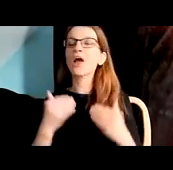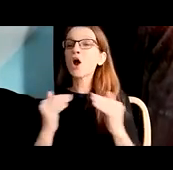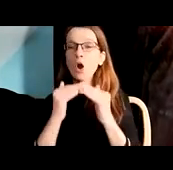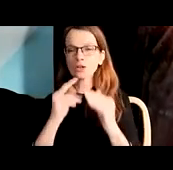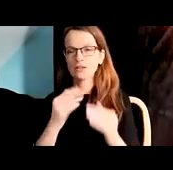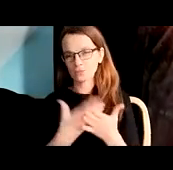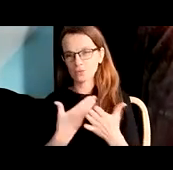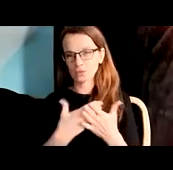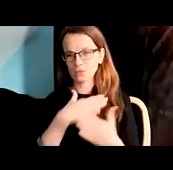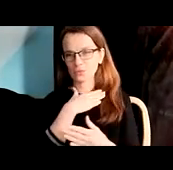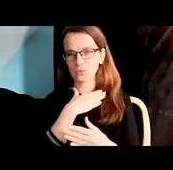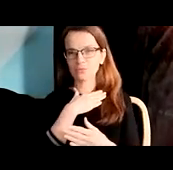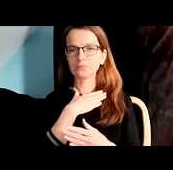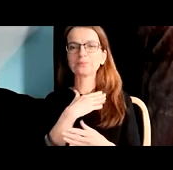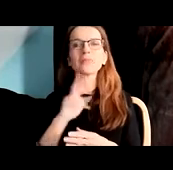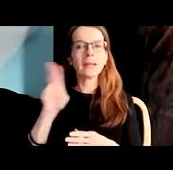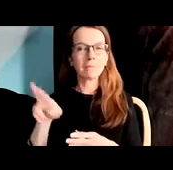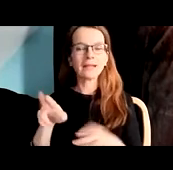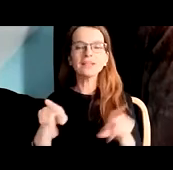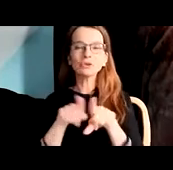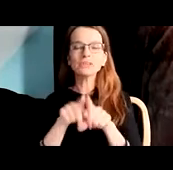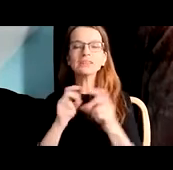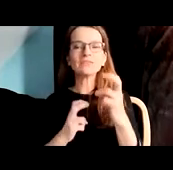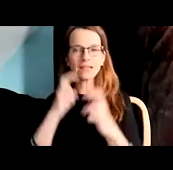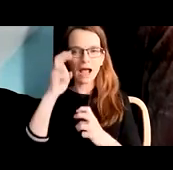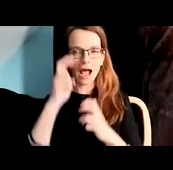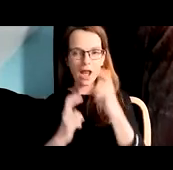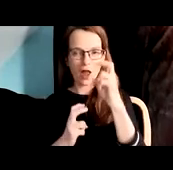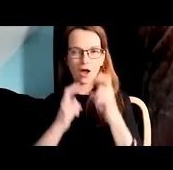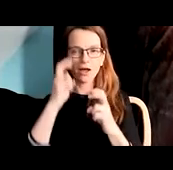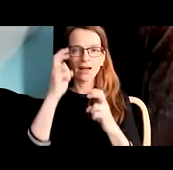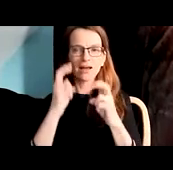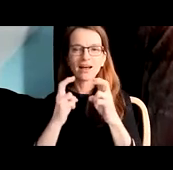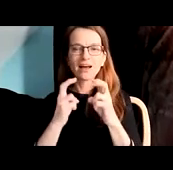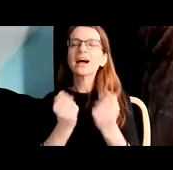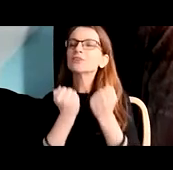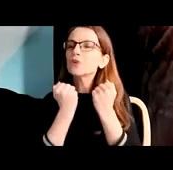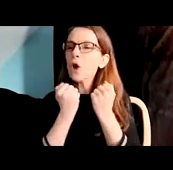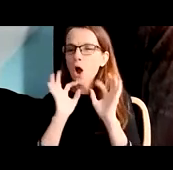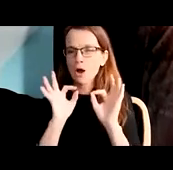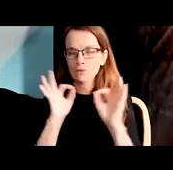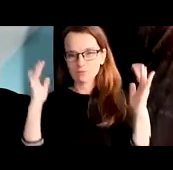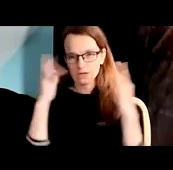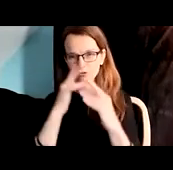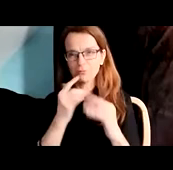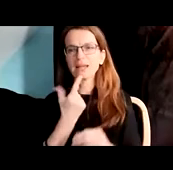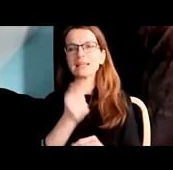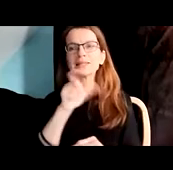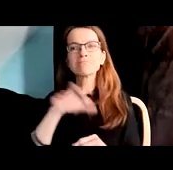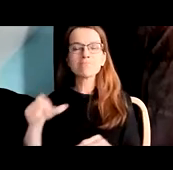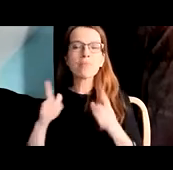šoli. Imeli so tudi dvigalo, no. Zelo dobro smo se razumeli s profesori,